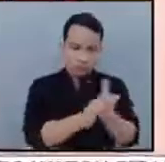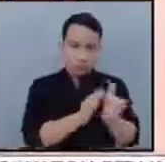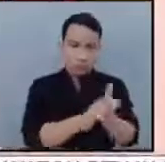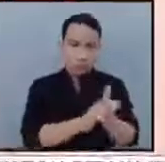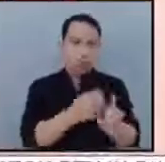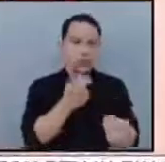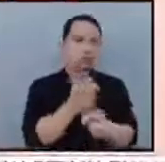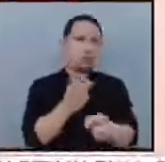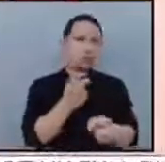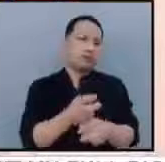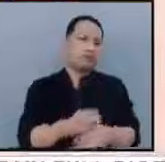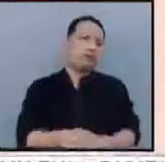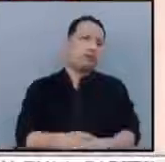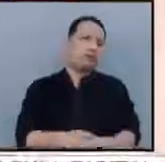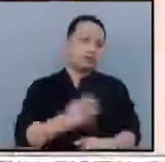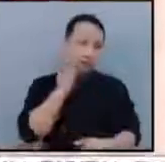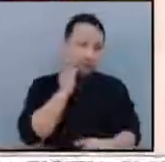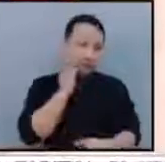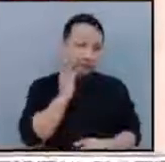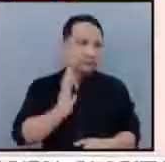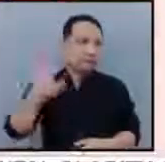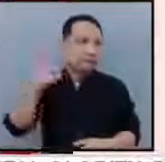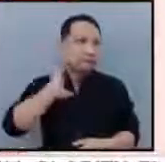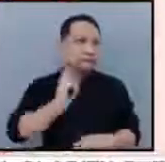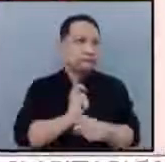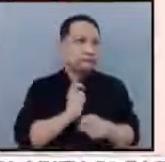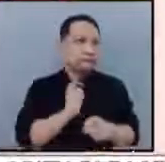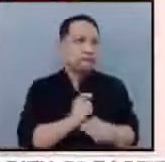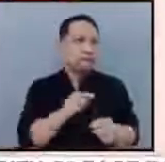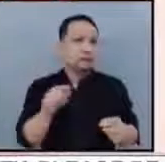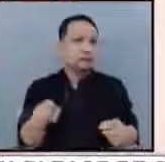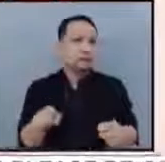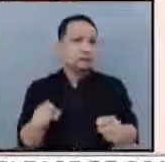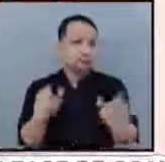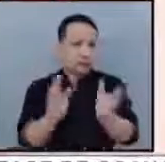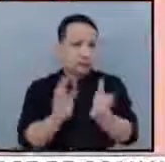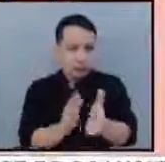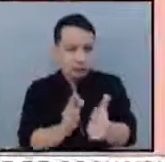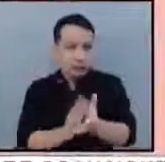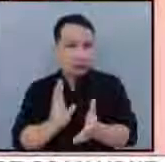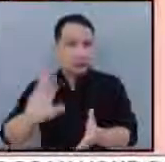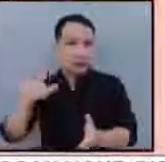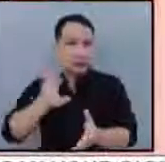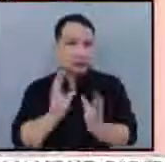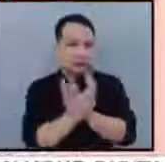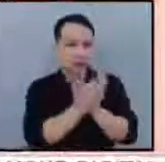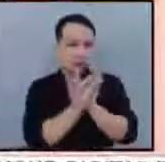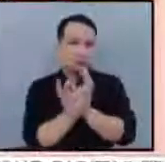sir, during that time. Kasi yung school before, yung community before,